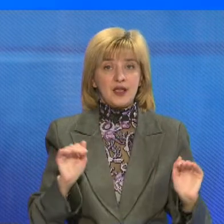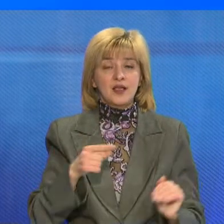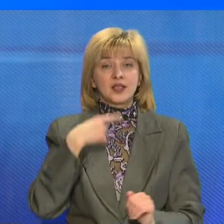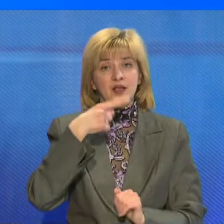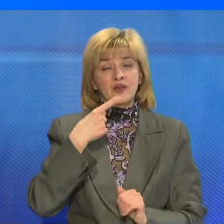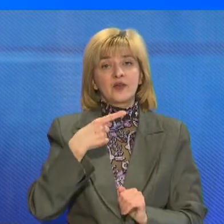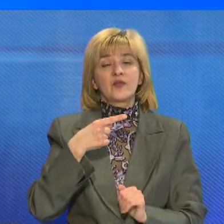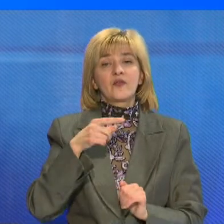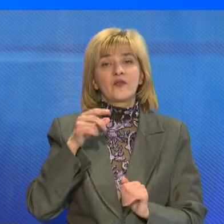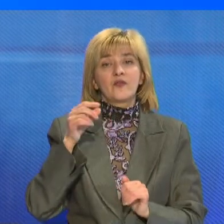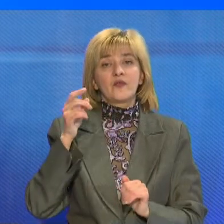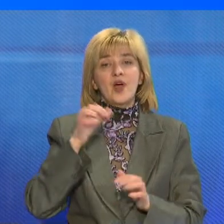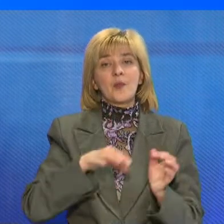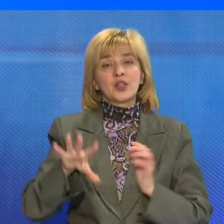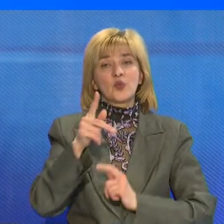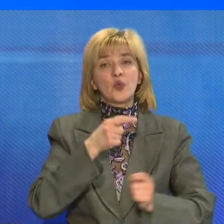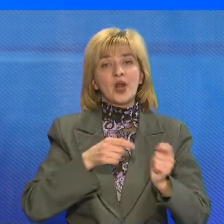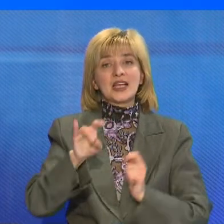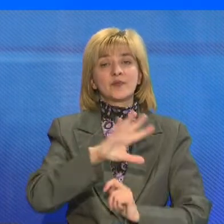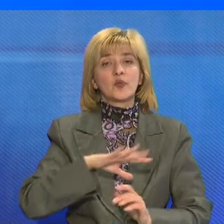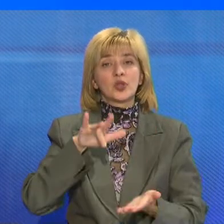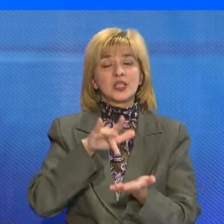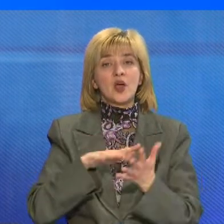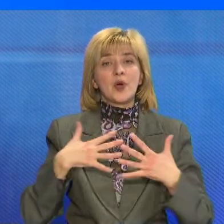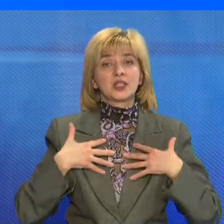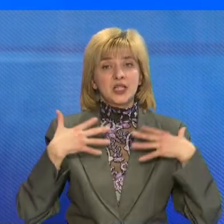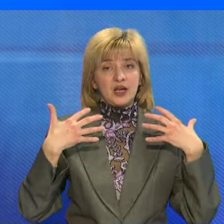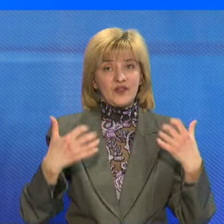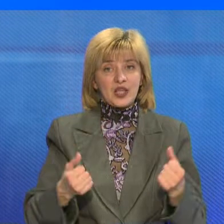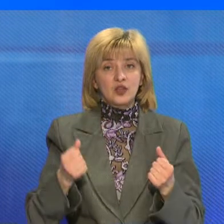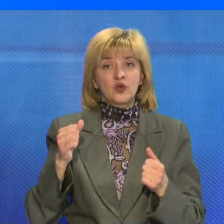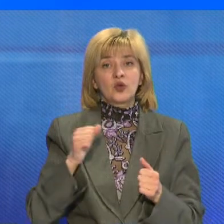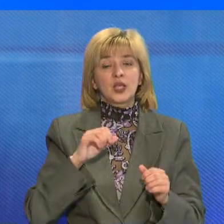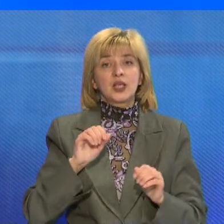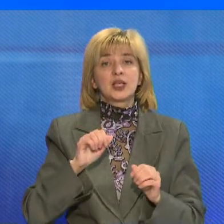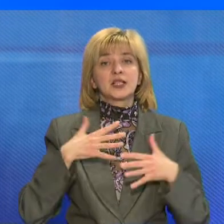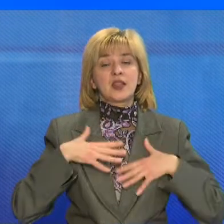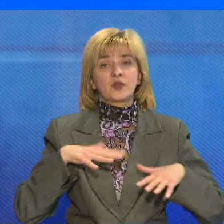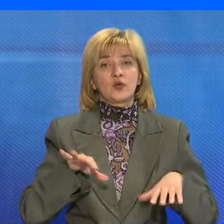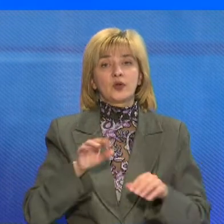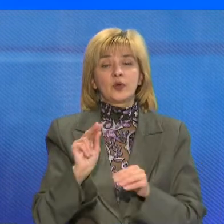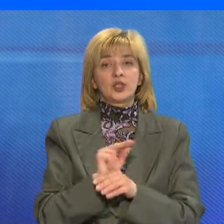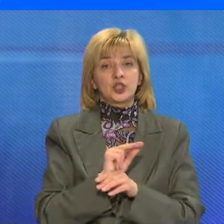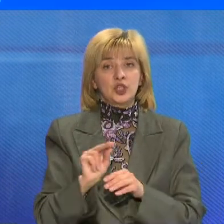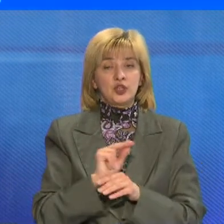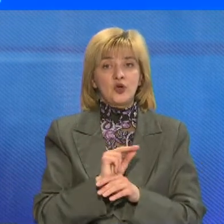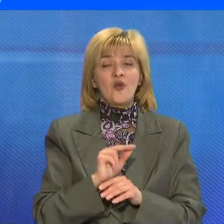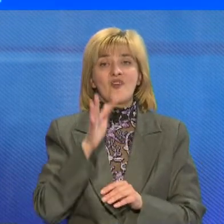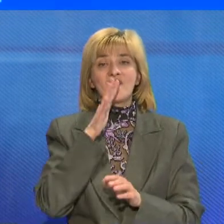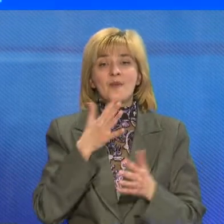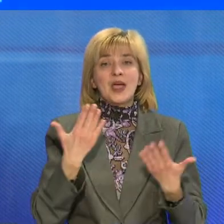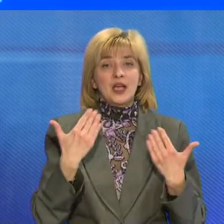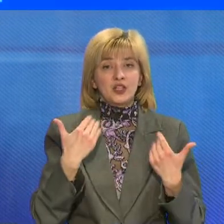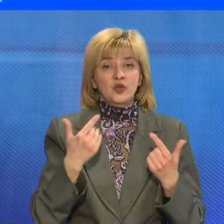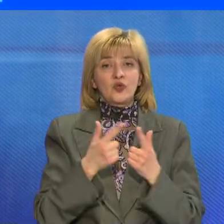управлении Республиканского центра по оздоровлению и санаторно-курортном лечении насельництва. У каникулярный период на базе установу адукации